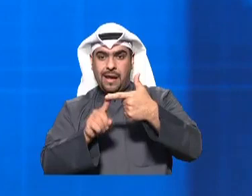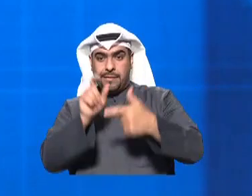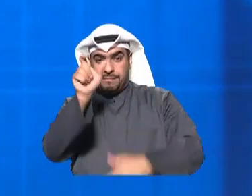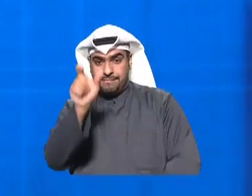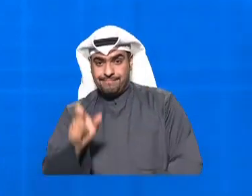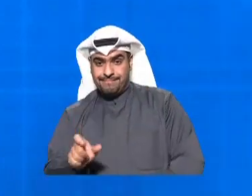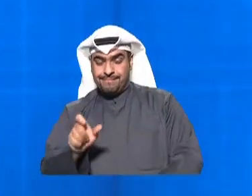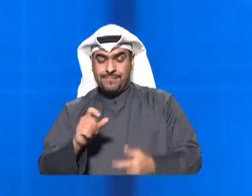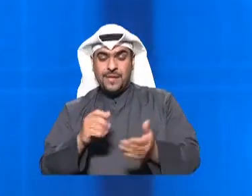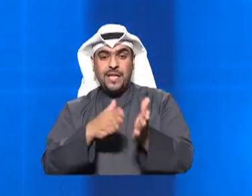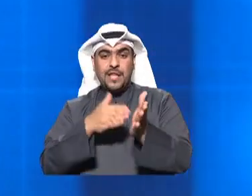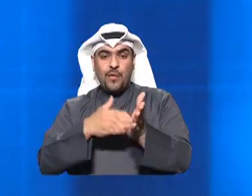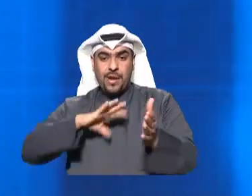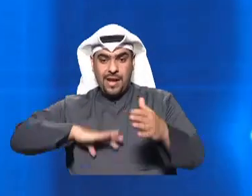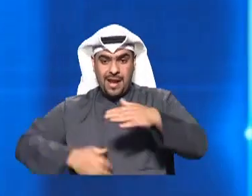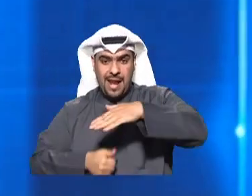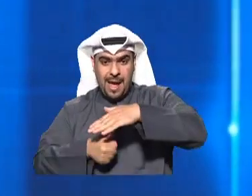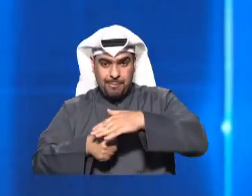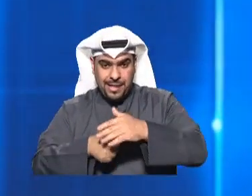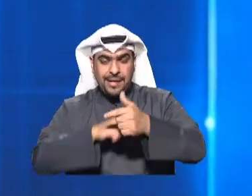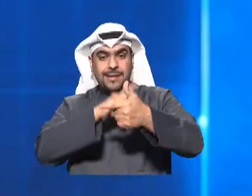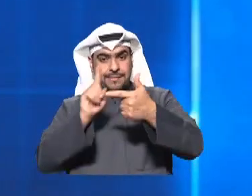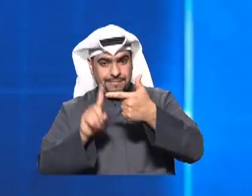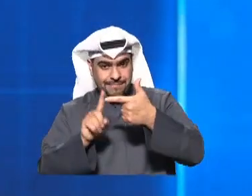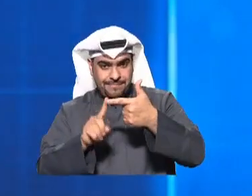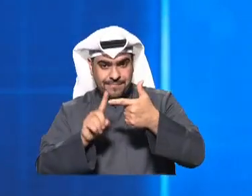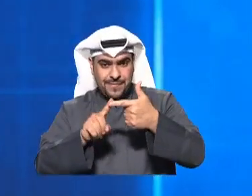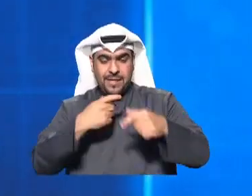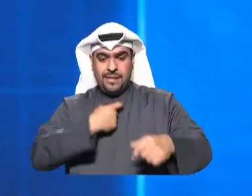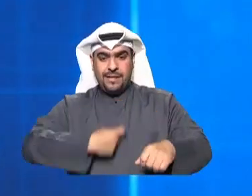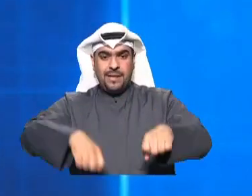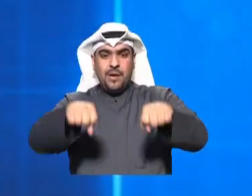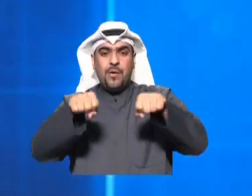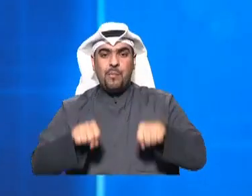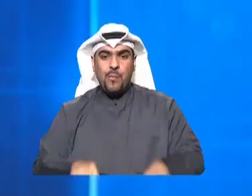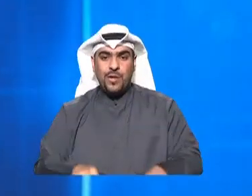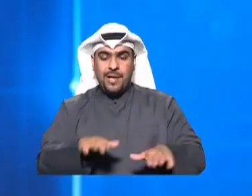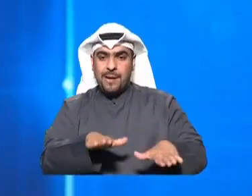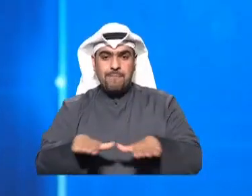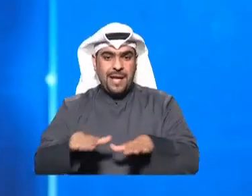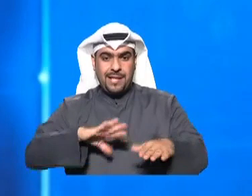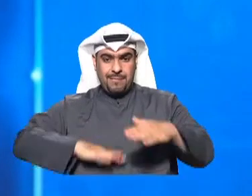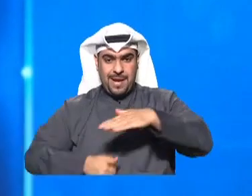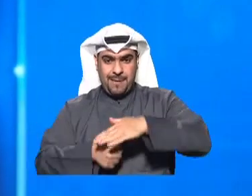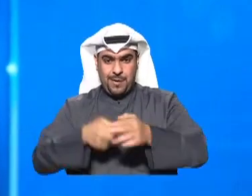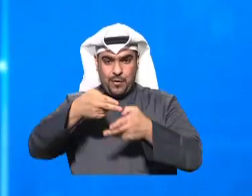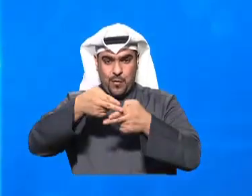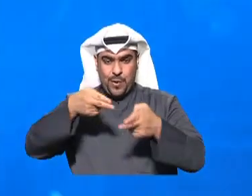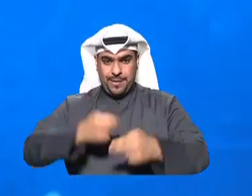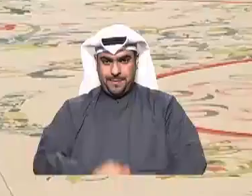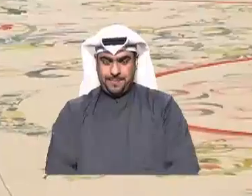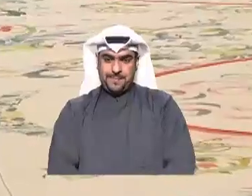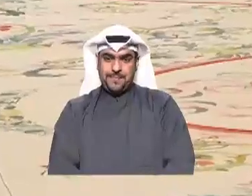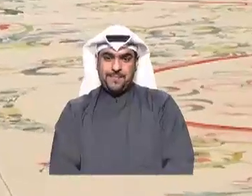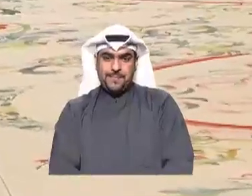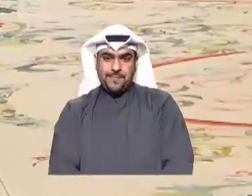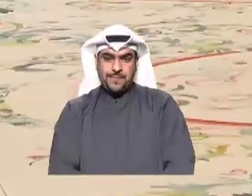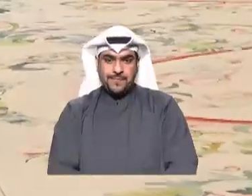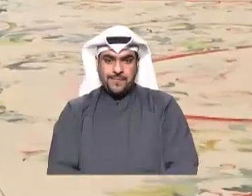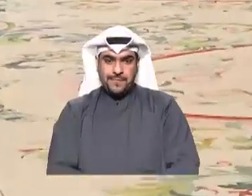ومدير مكتب حضرة صاحب السمو أمير البلاد أحمد فهد الفهد.